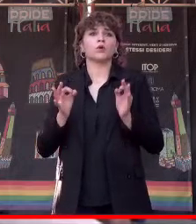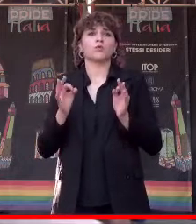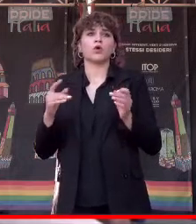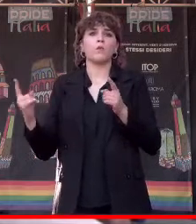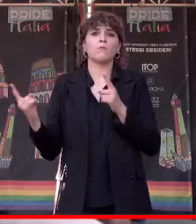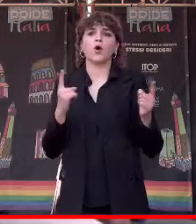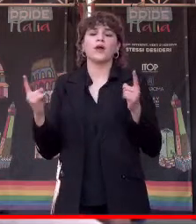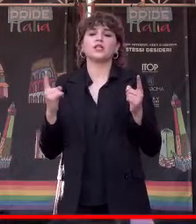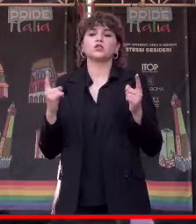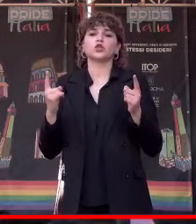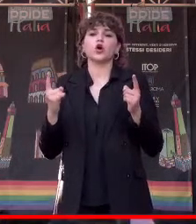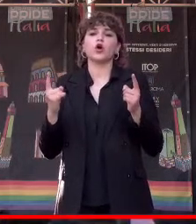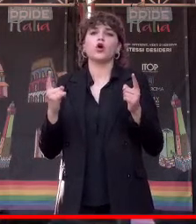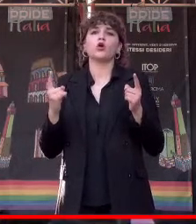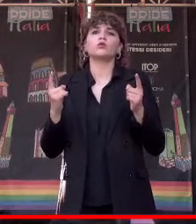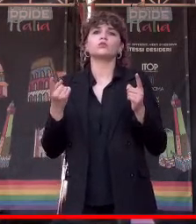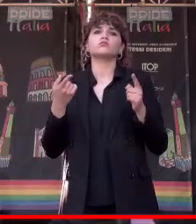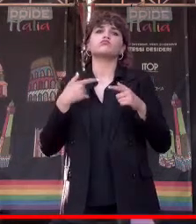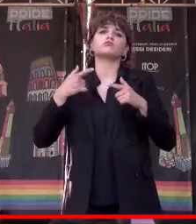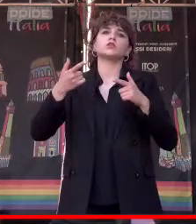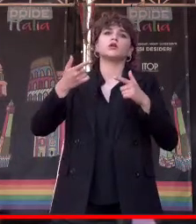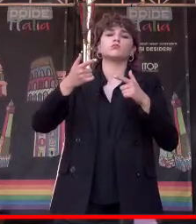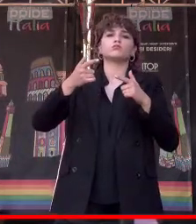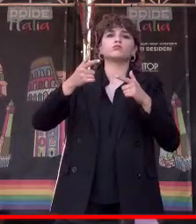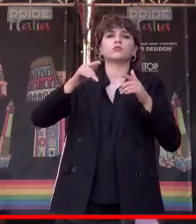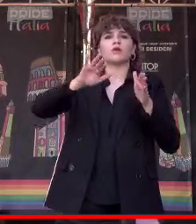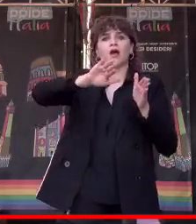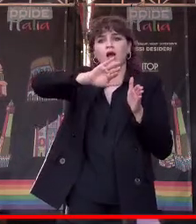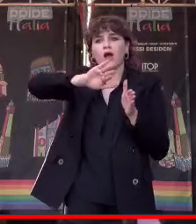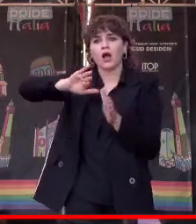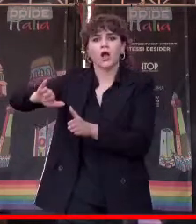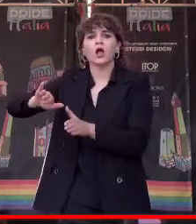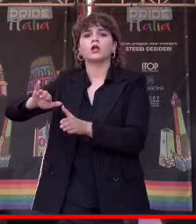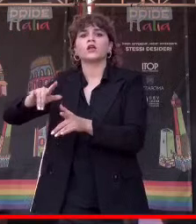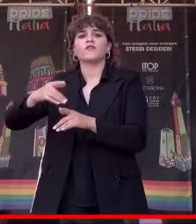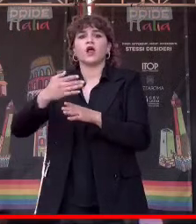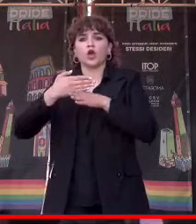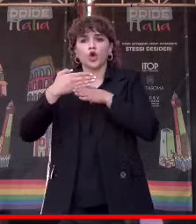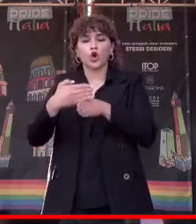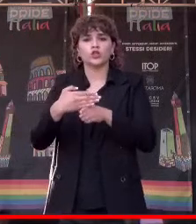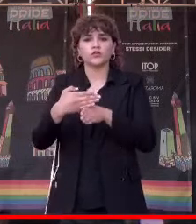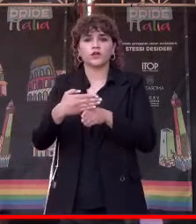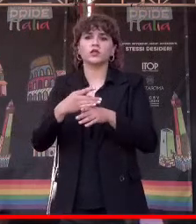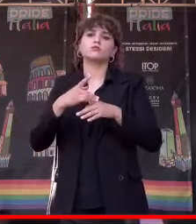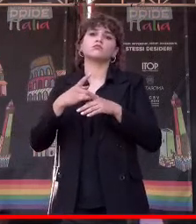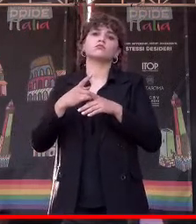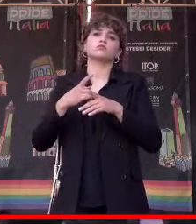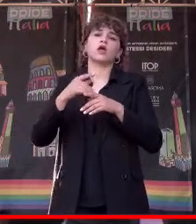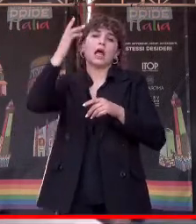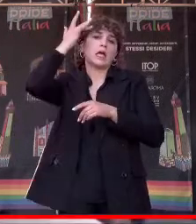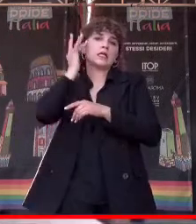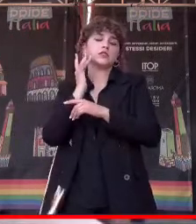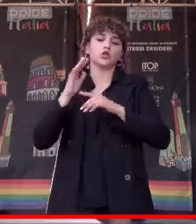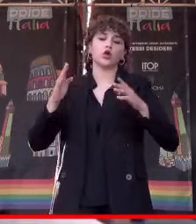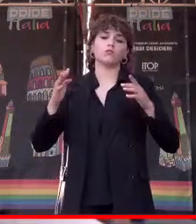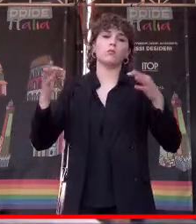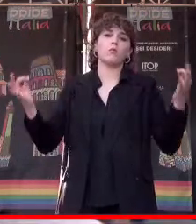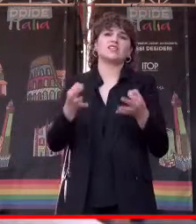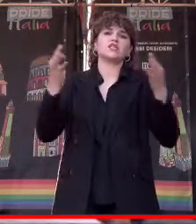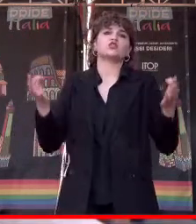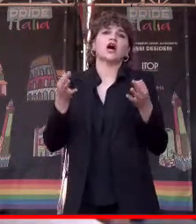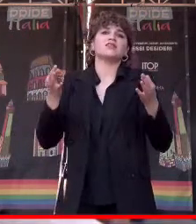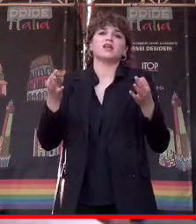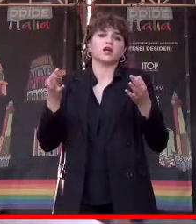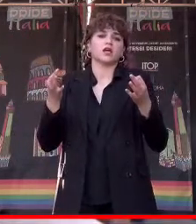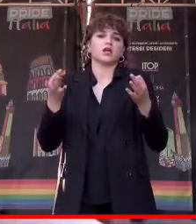dire, archiviare quello che si fa, condividerlo, perché sennò diventano passeggiate un po' volatili, no? Quindi noi, dato che siamo stati bravi,